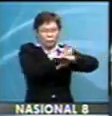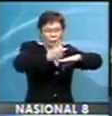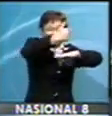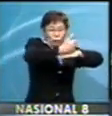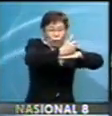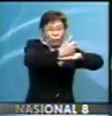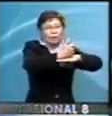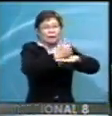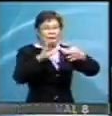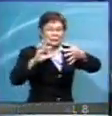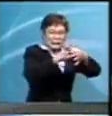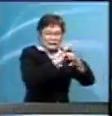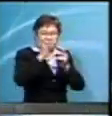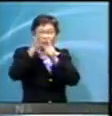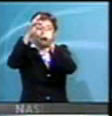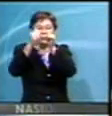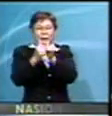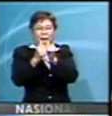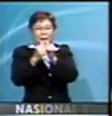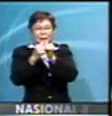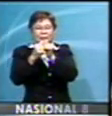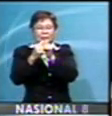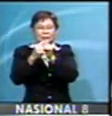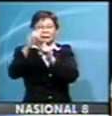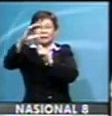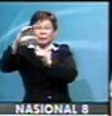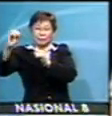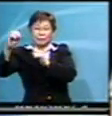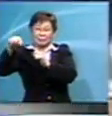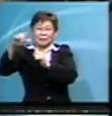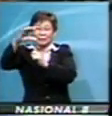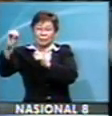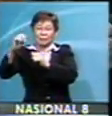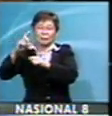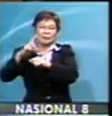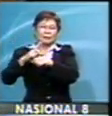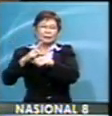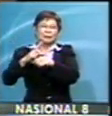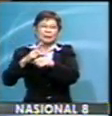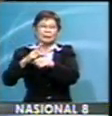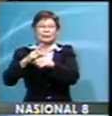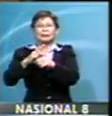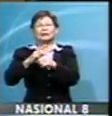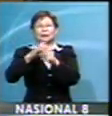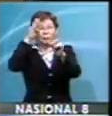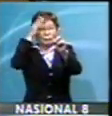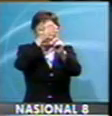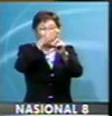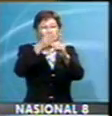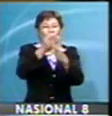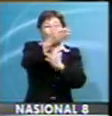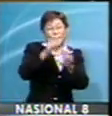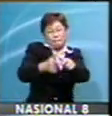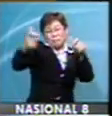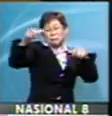satu kerjasama strategik dengan frhof gessel shaf Institute sebuah organisasi pendidikan yang berorientasikan aplikasi yang terbesar eropah